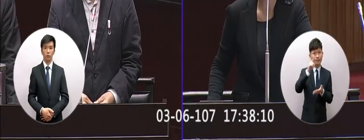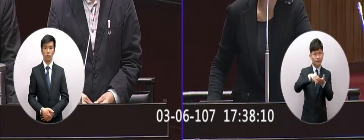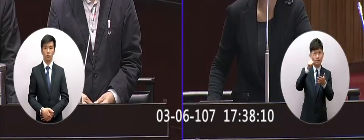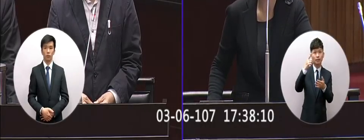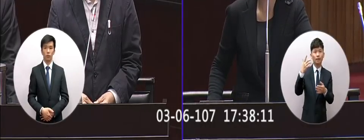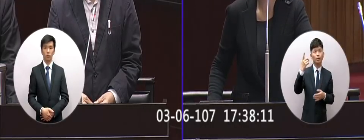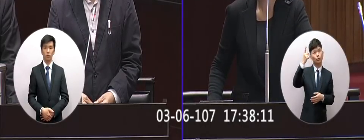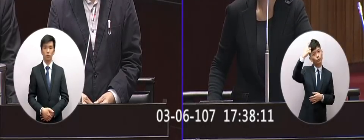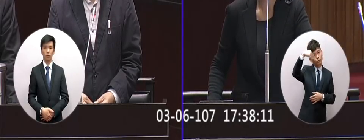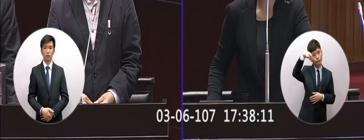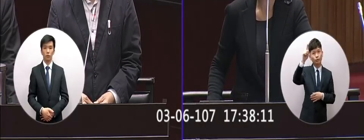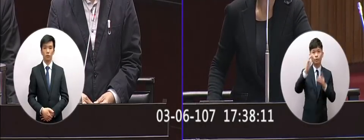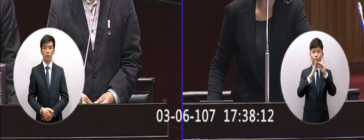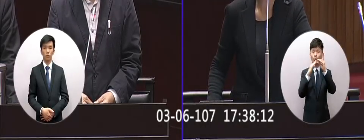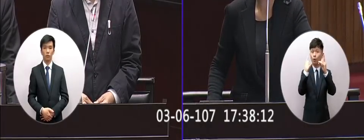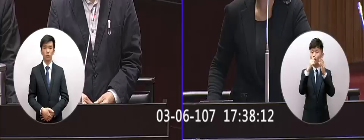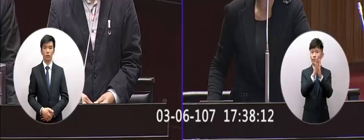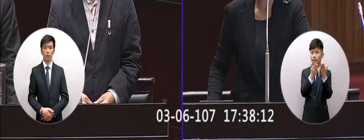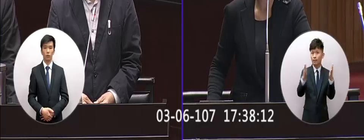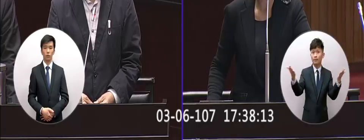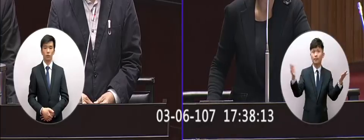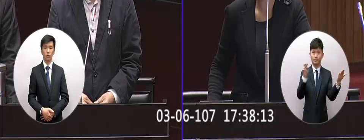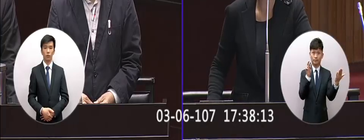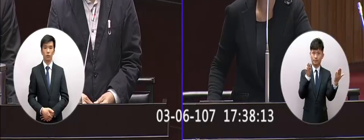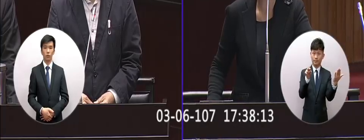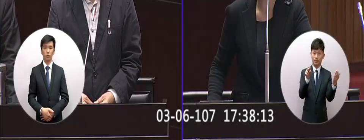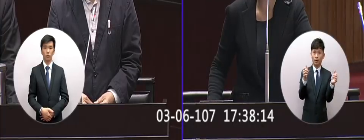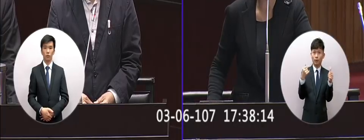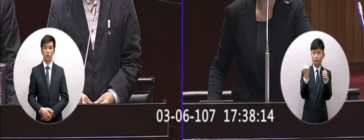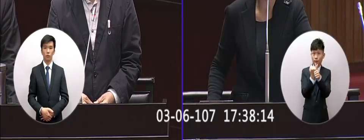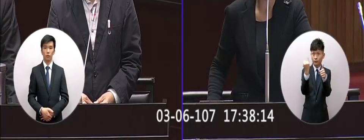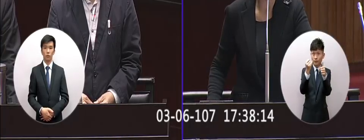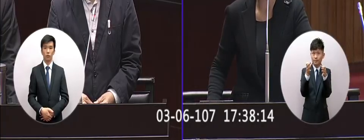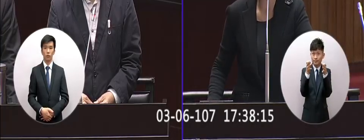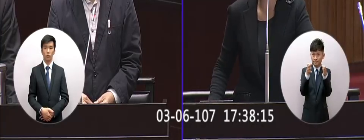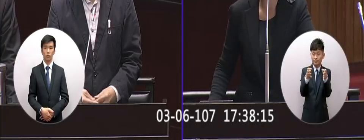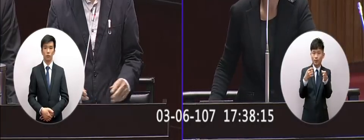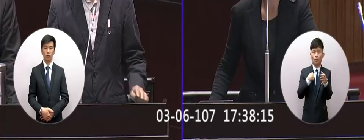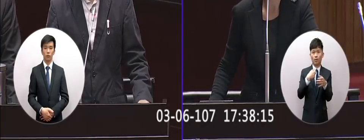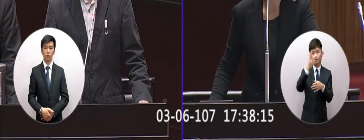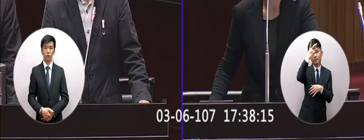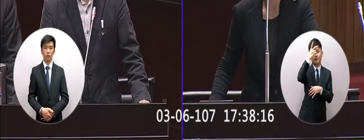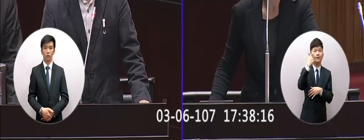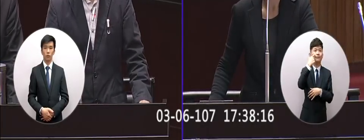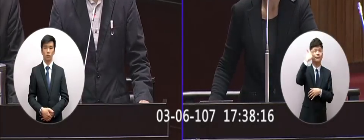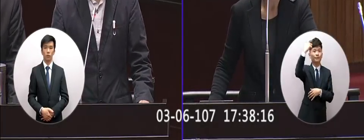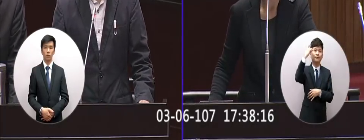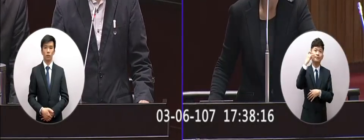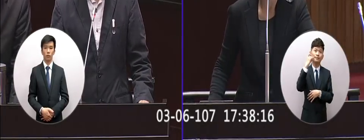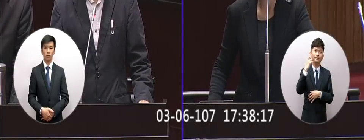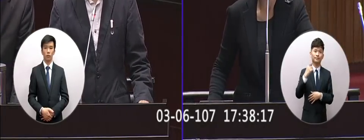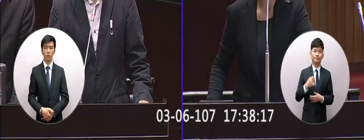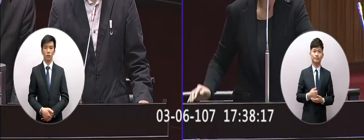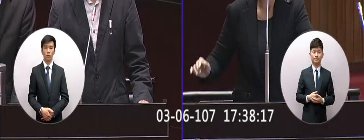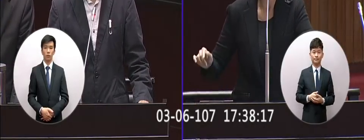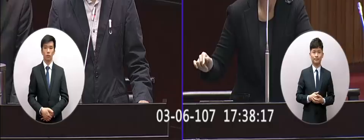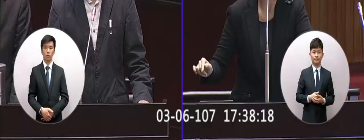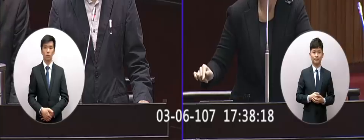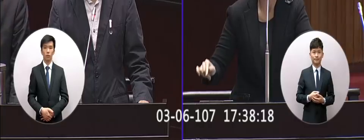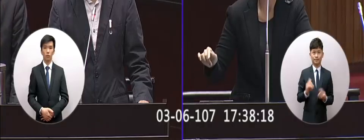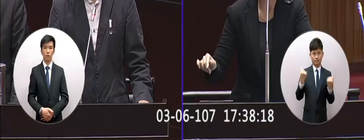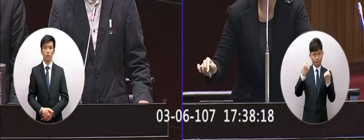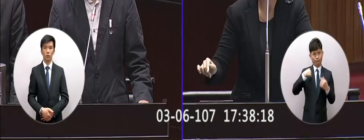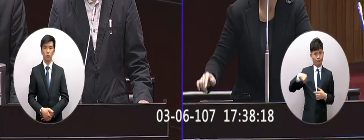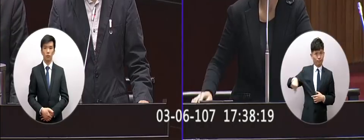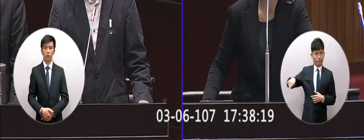户口名簿，院长，其实这对夫妻是我的曾祖父母。像我们这